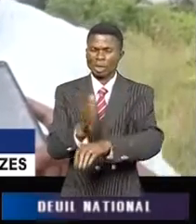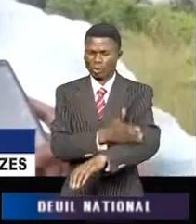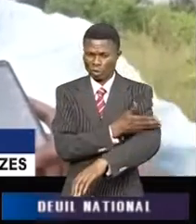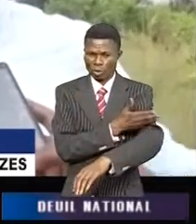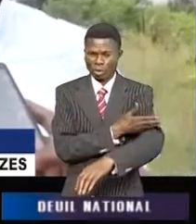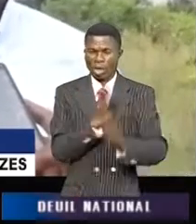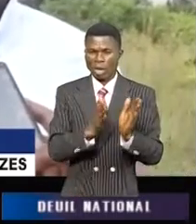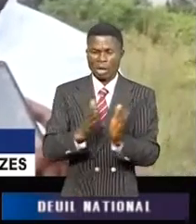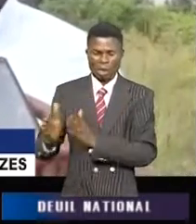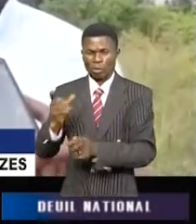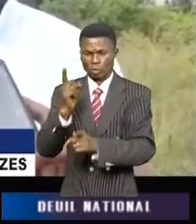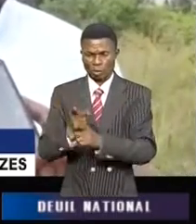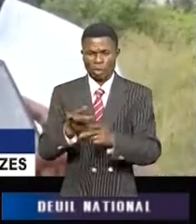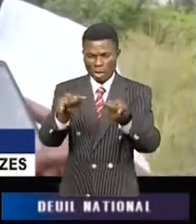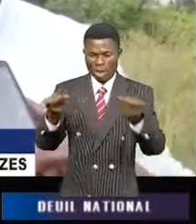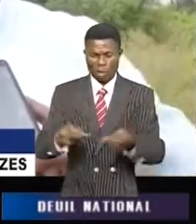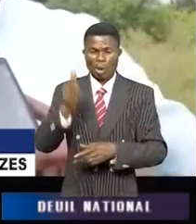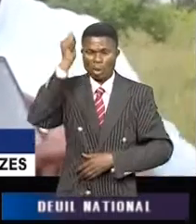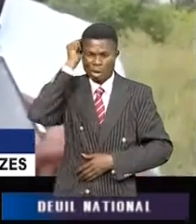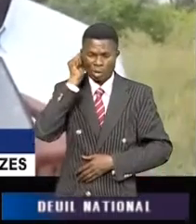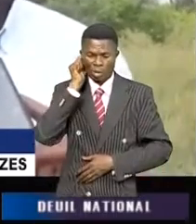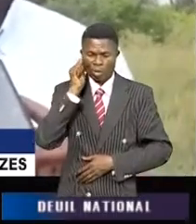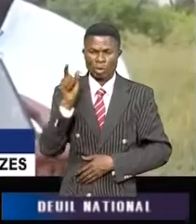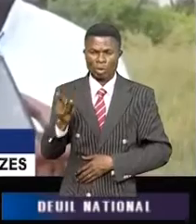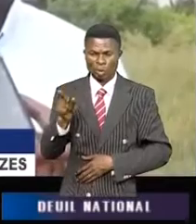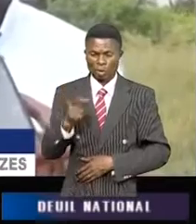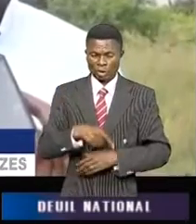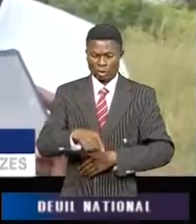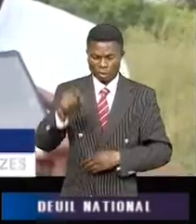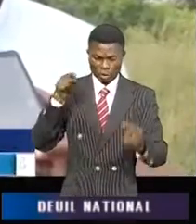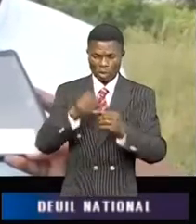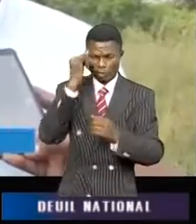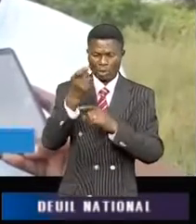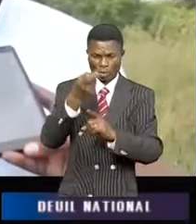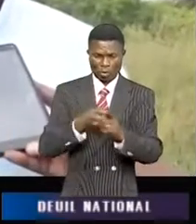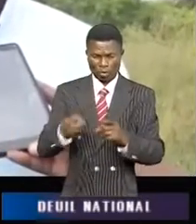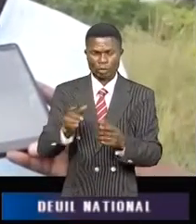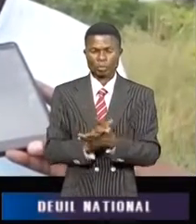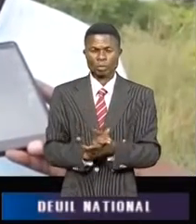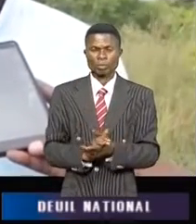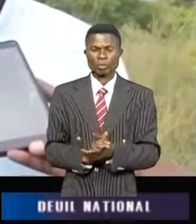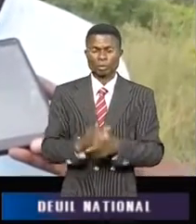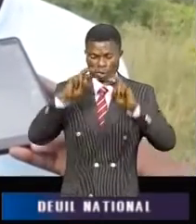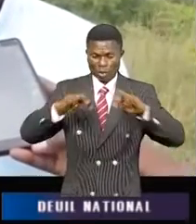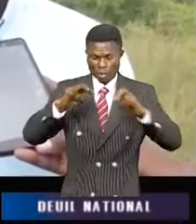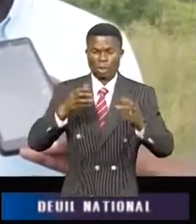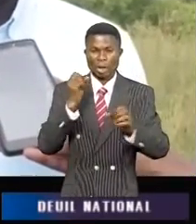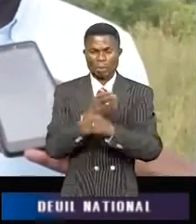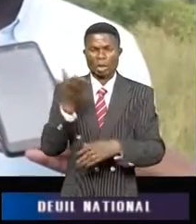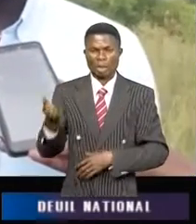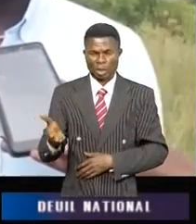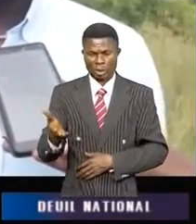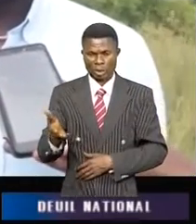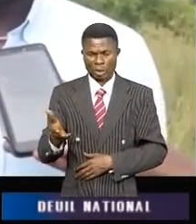de préparer effectivement la zone portuaire qui est ici derrière moi. Les phases d'études sont en cours de toute manière,